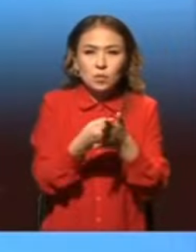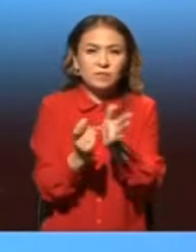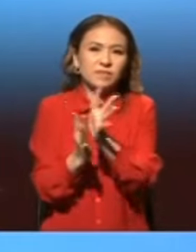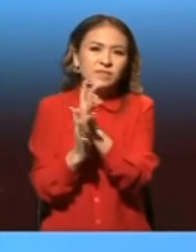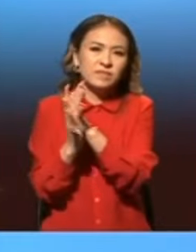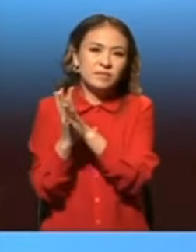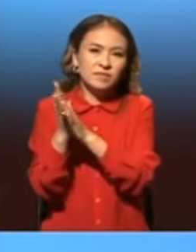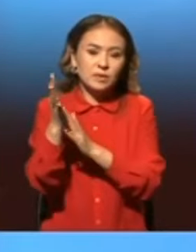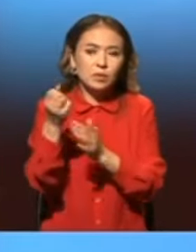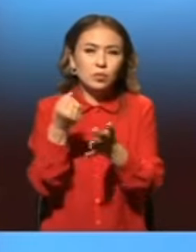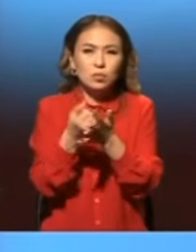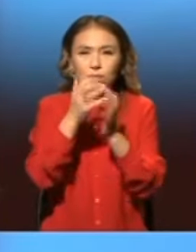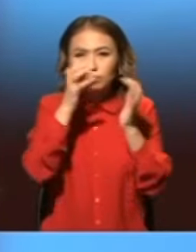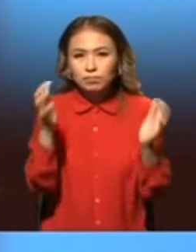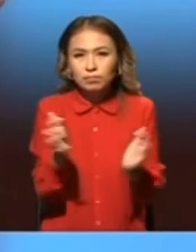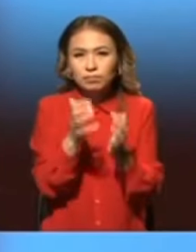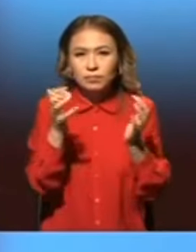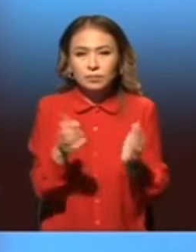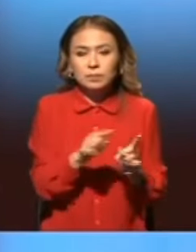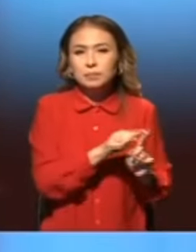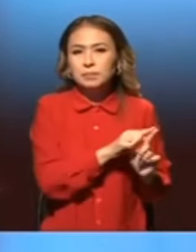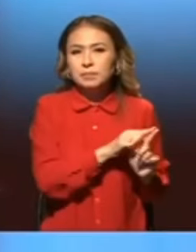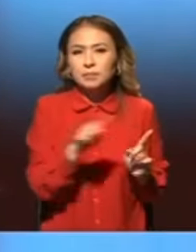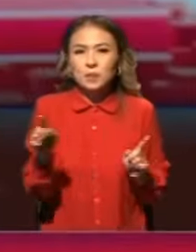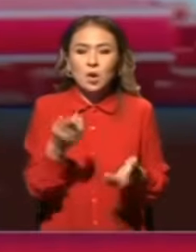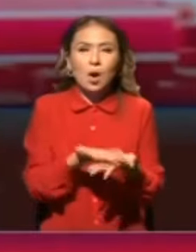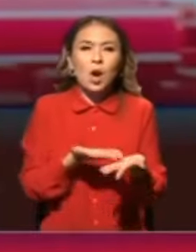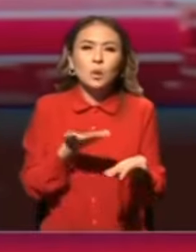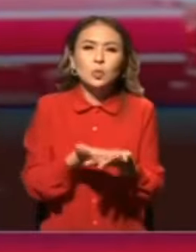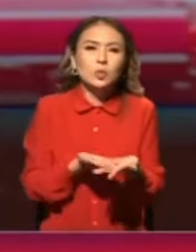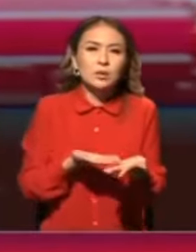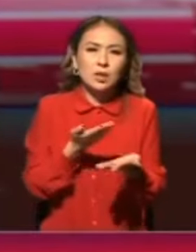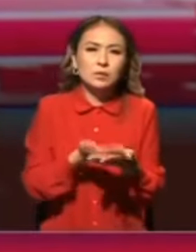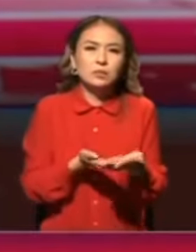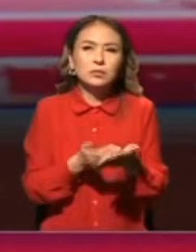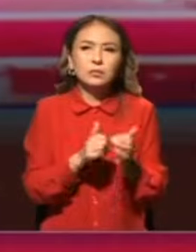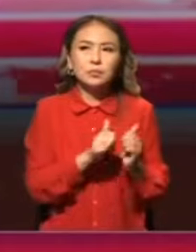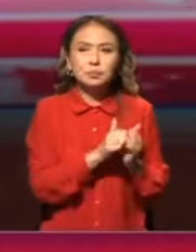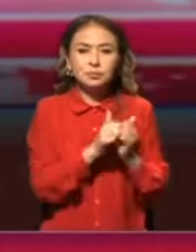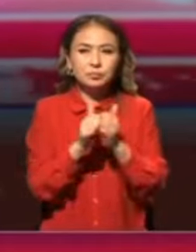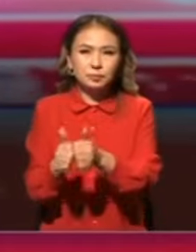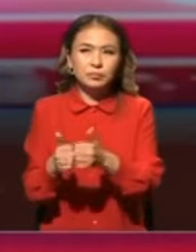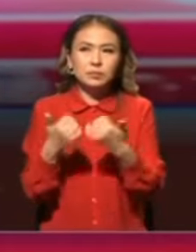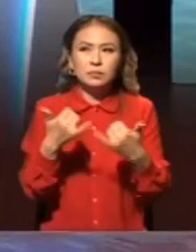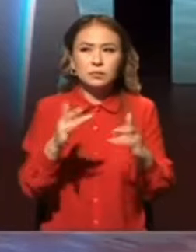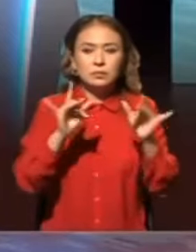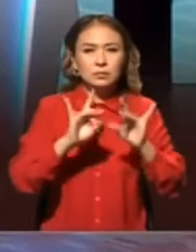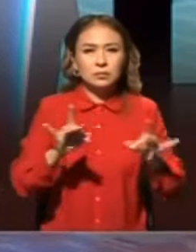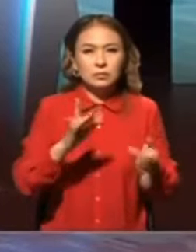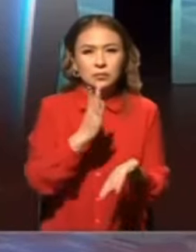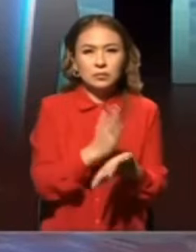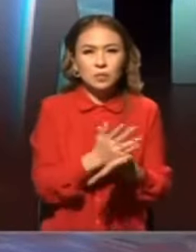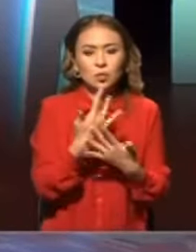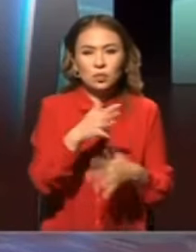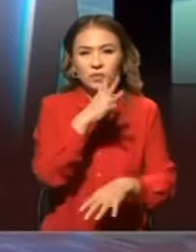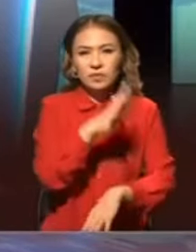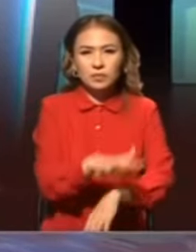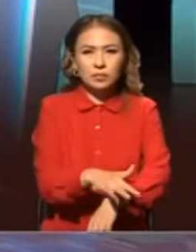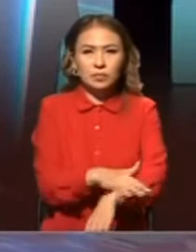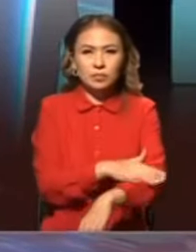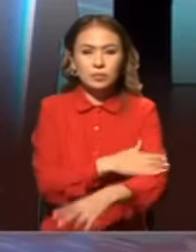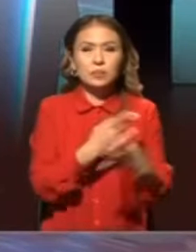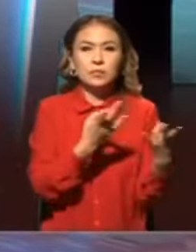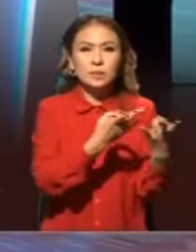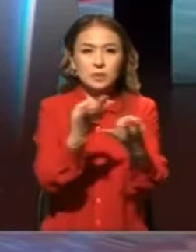одан сақтауға дейінгі сүйемелдеу. Жаңа айтып отырған не? Консультация. Жаңа Төлеутай мырза бұрыннан айтып келе жатыр, білеміз, да, неше жылдан бері экстеншн керек